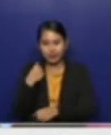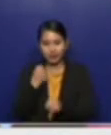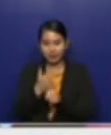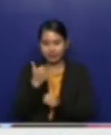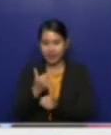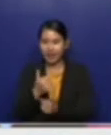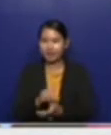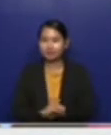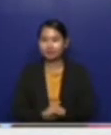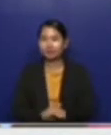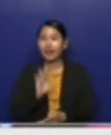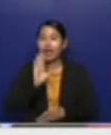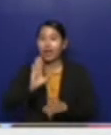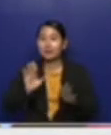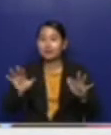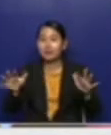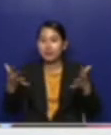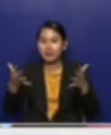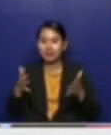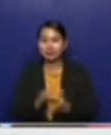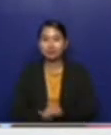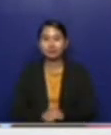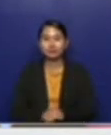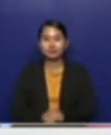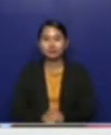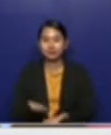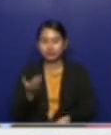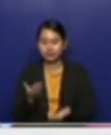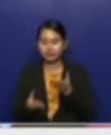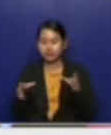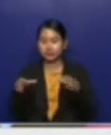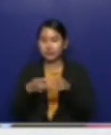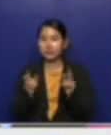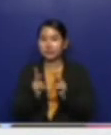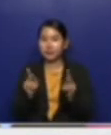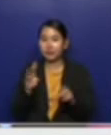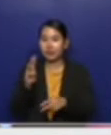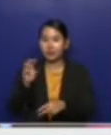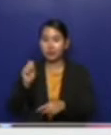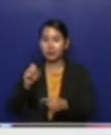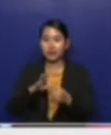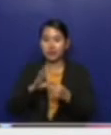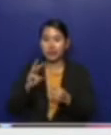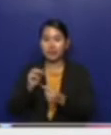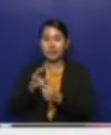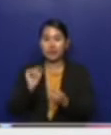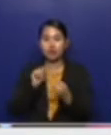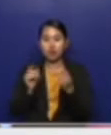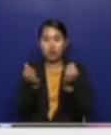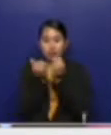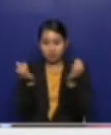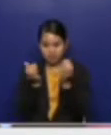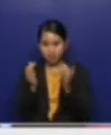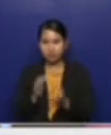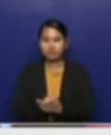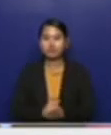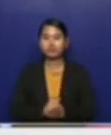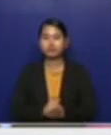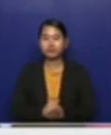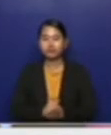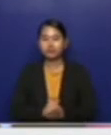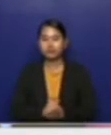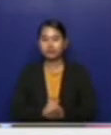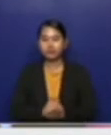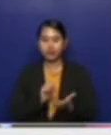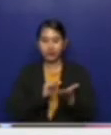ข้อห้ามแม้แต่กรรมาธิการวิสามัญหลายคณะที่ทําเรื่องนี้อยู่โดยเฉพาะวิสามัญรัฐธรรมนูญเนี่ยนะครับการ